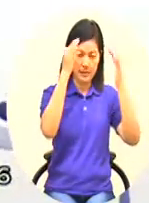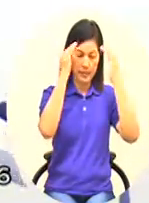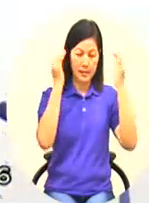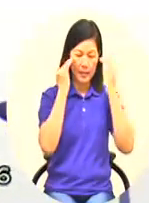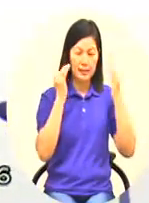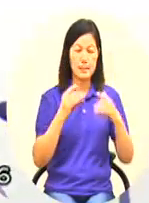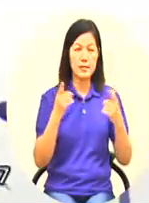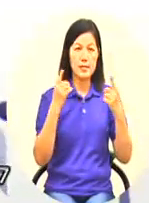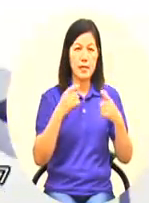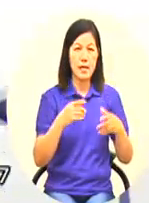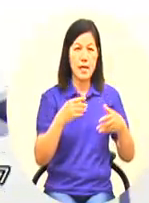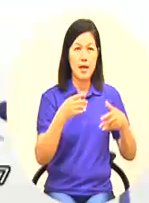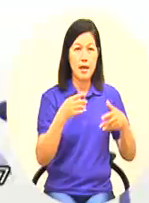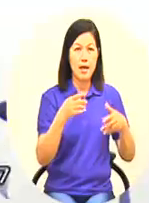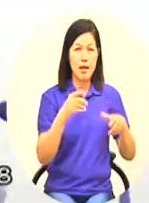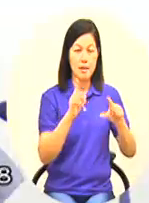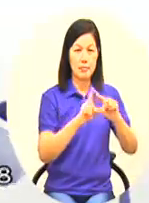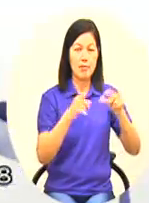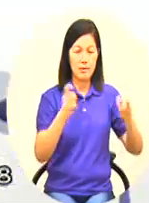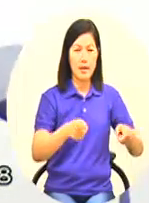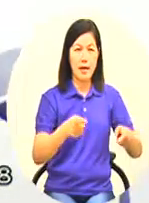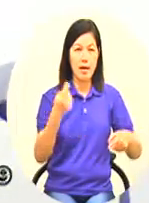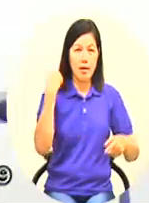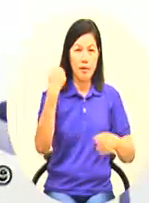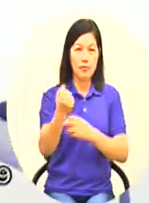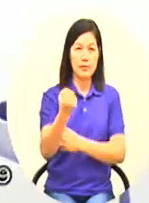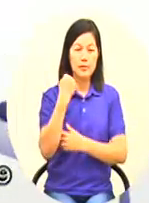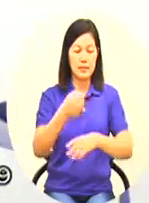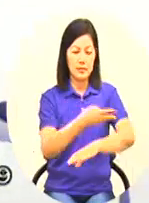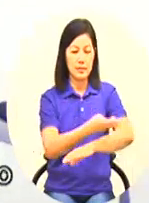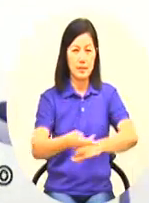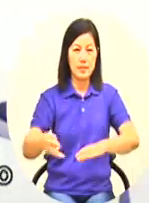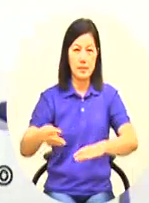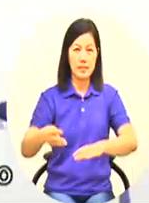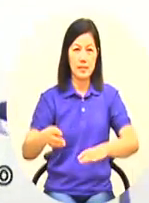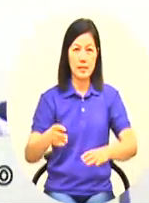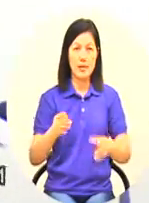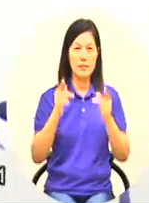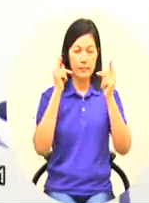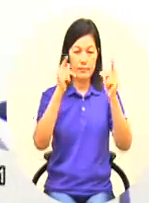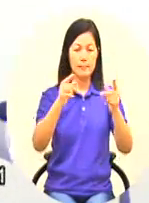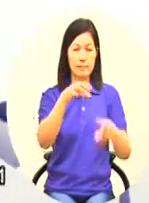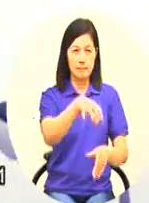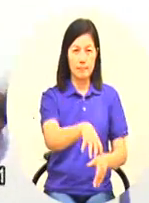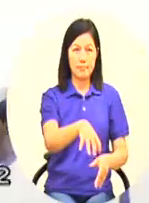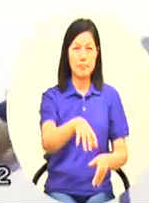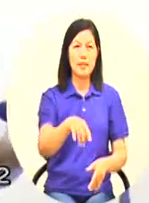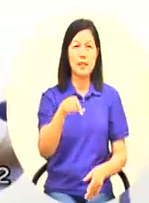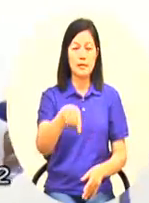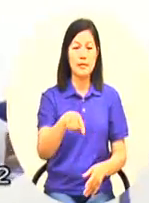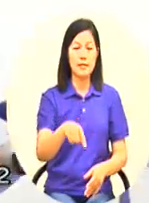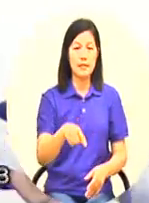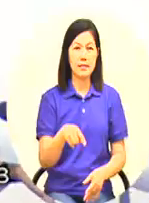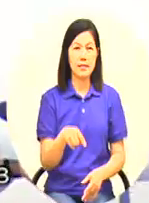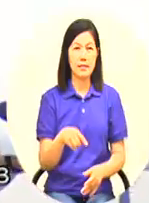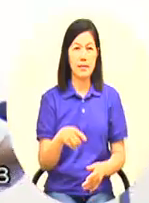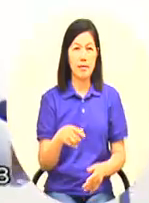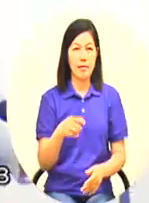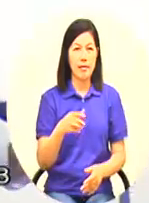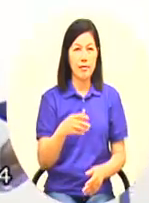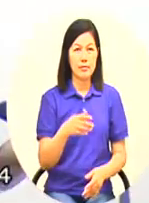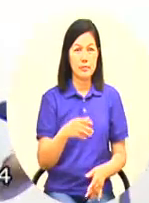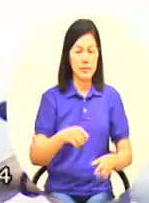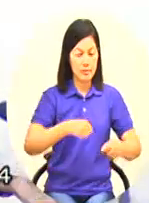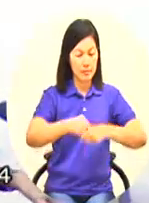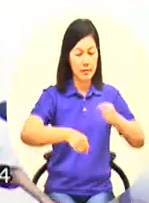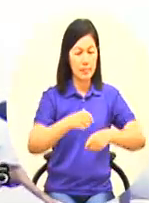右仓，还有后进西，一直到后进的一个捷运站，这里都是一个非常好、非常棒的一个自行